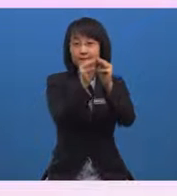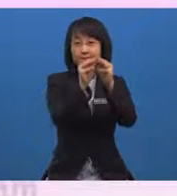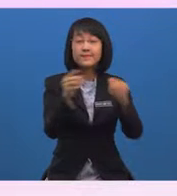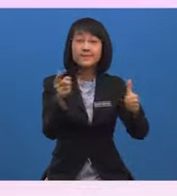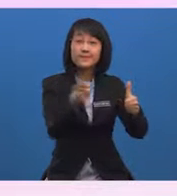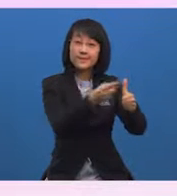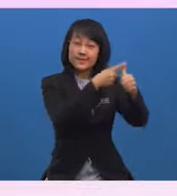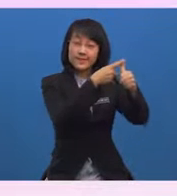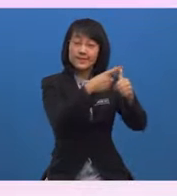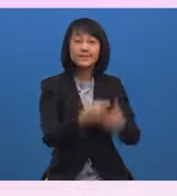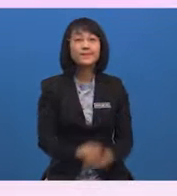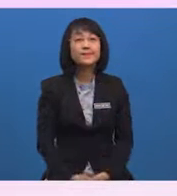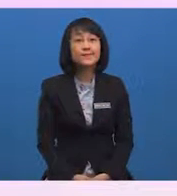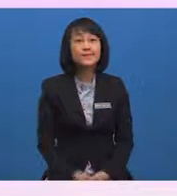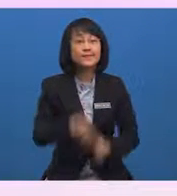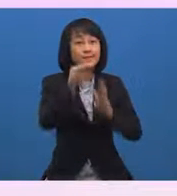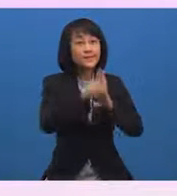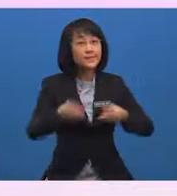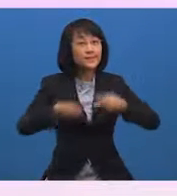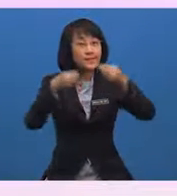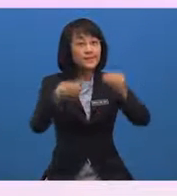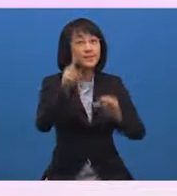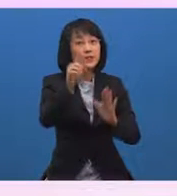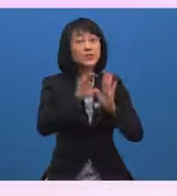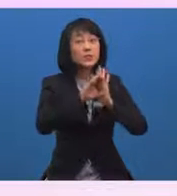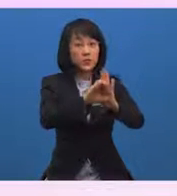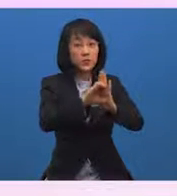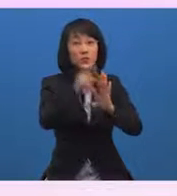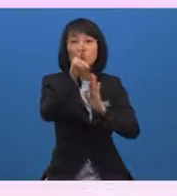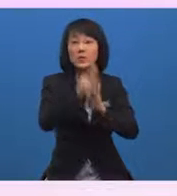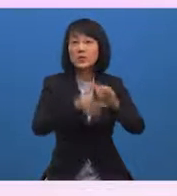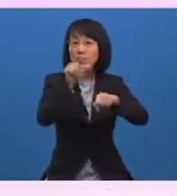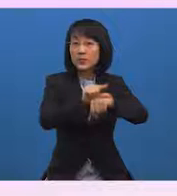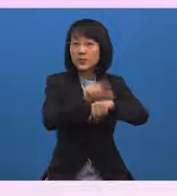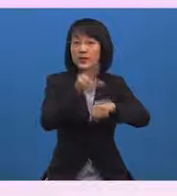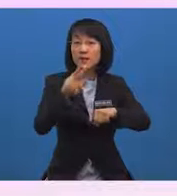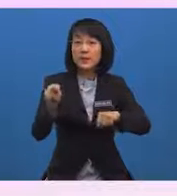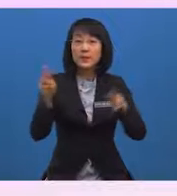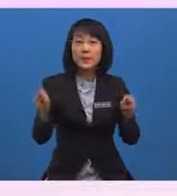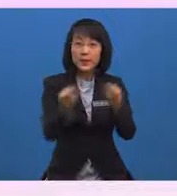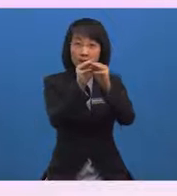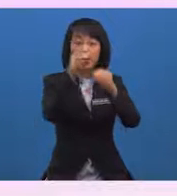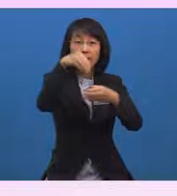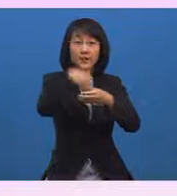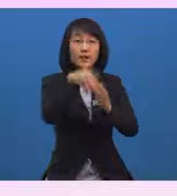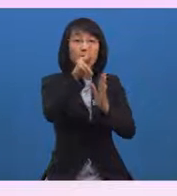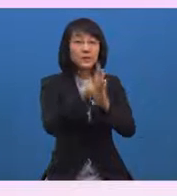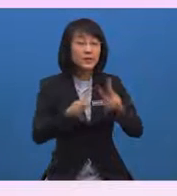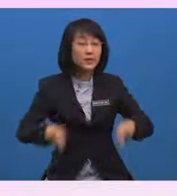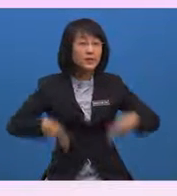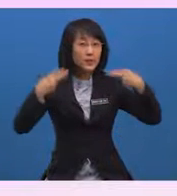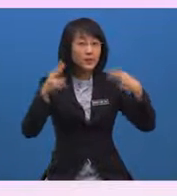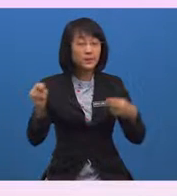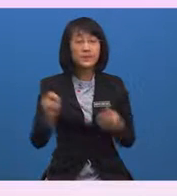pertama, memberi satu contoh kegunaan magnet dalam kehidupan.